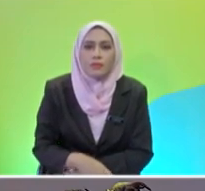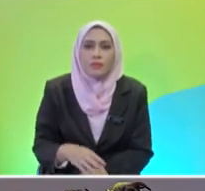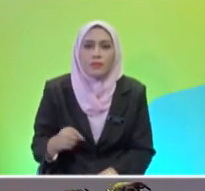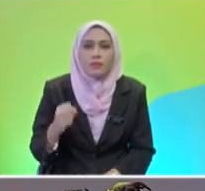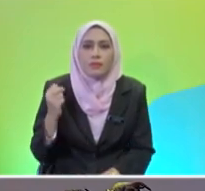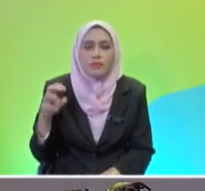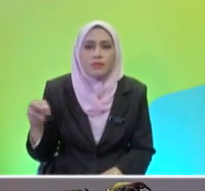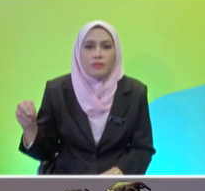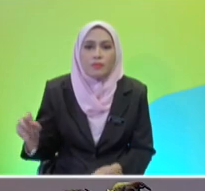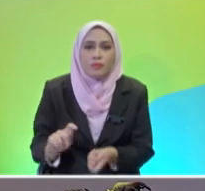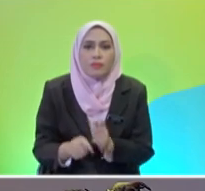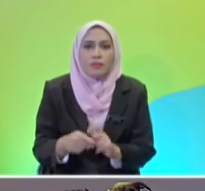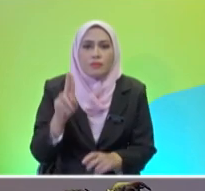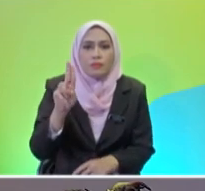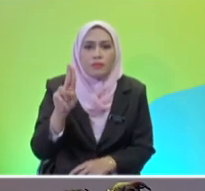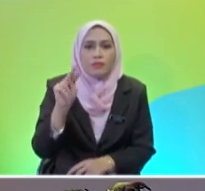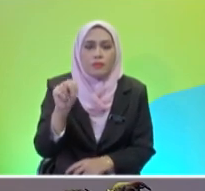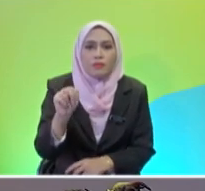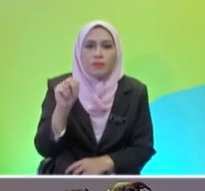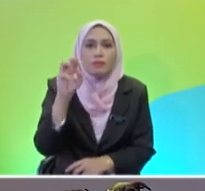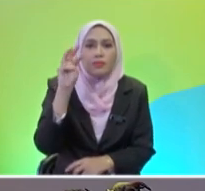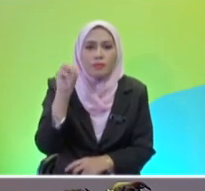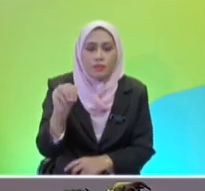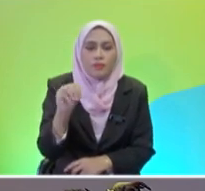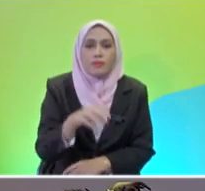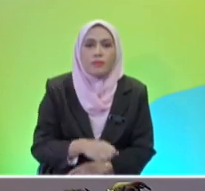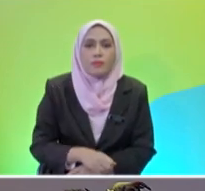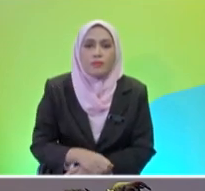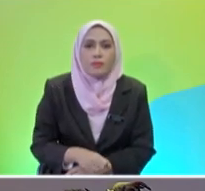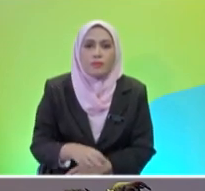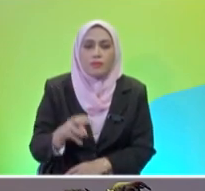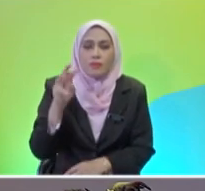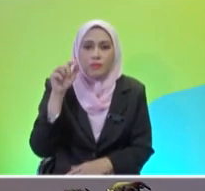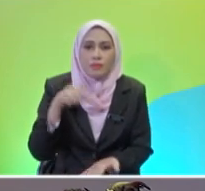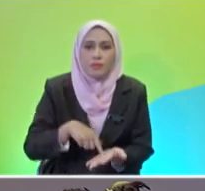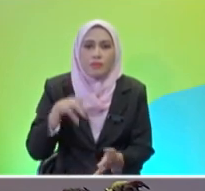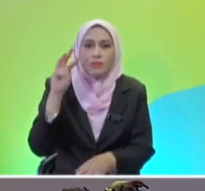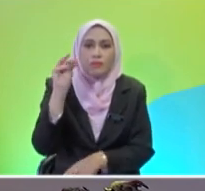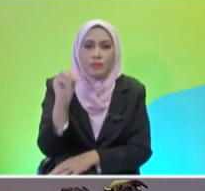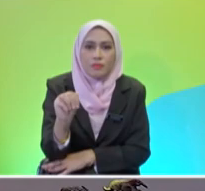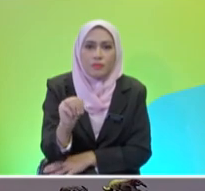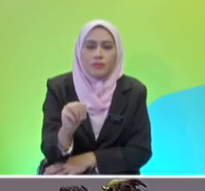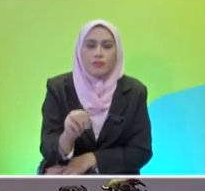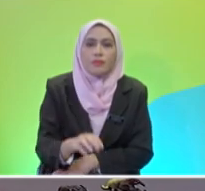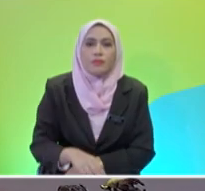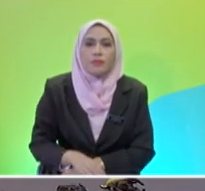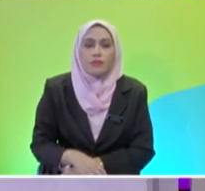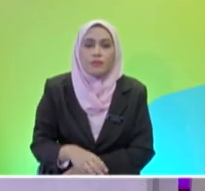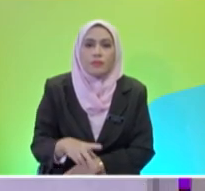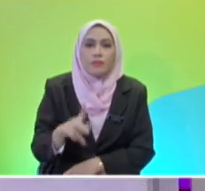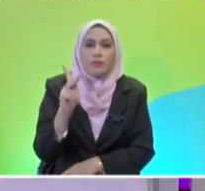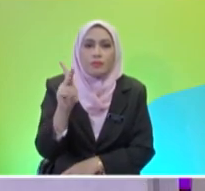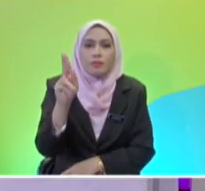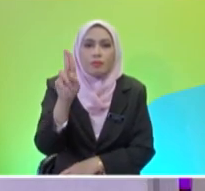N. Dia berbeza. Bukan kun eh. Kum. Ini adalah huruf M. Jadi kena tutup mulut dengan betul.